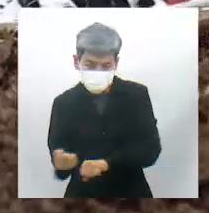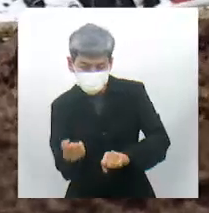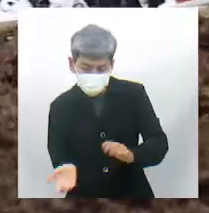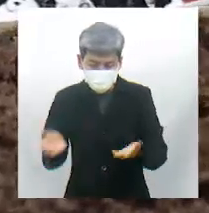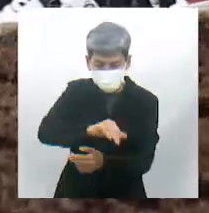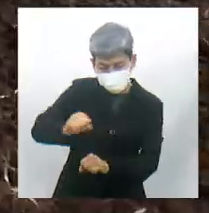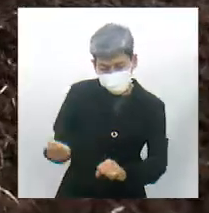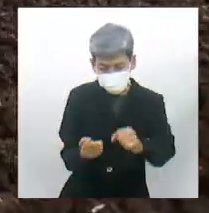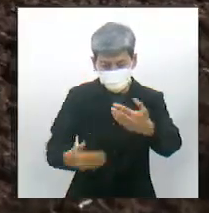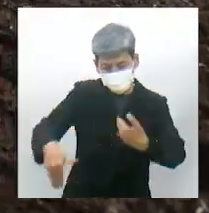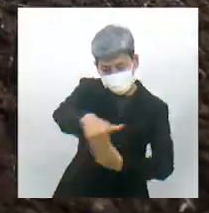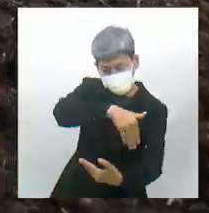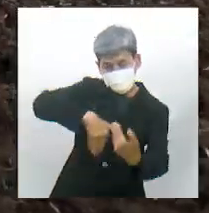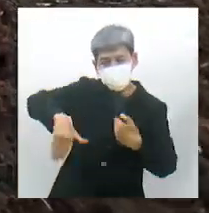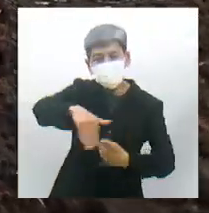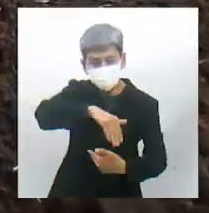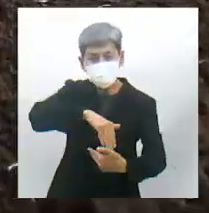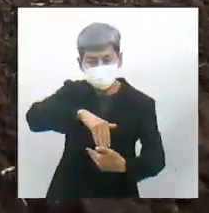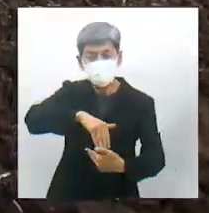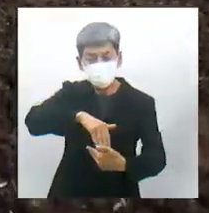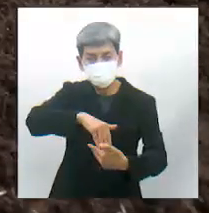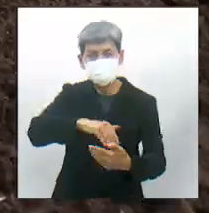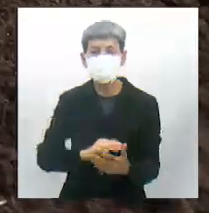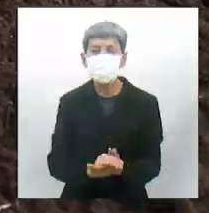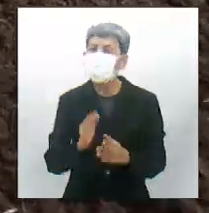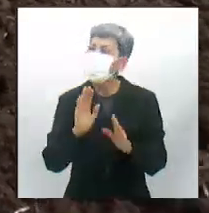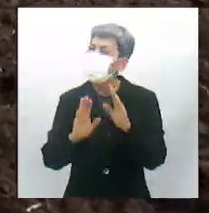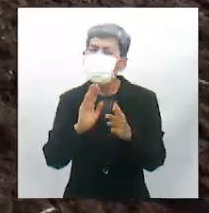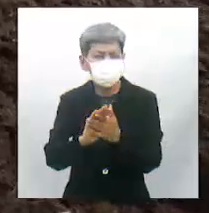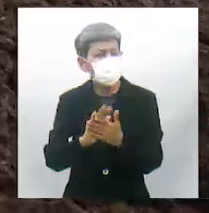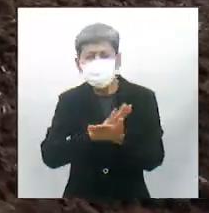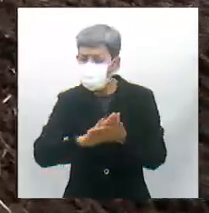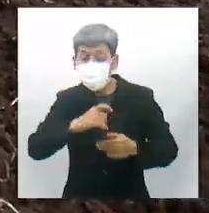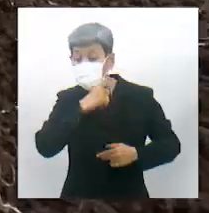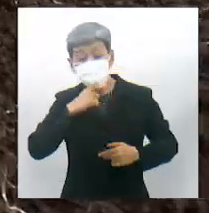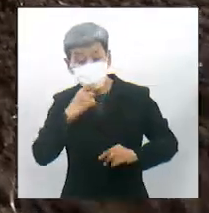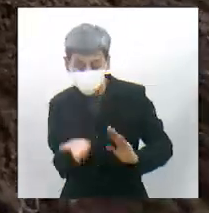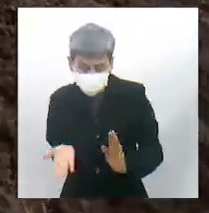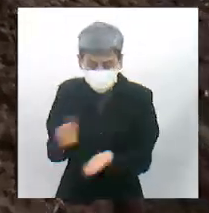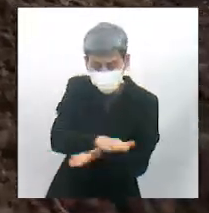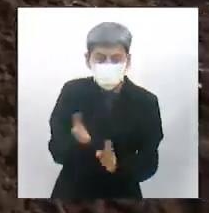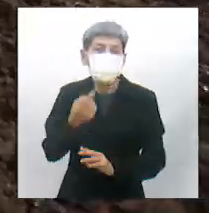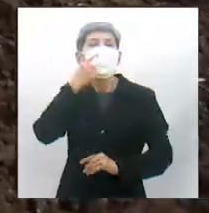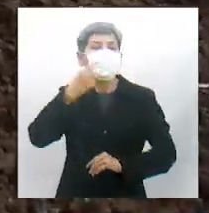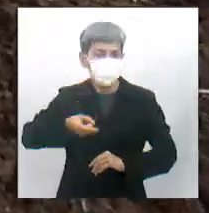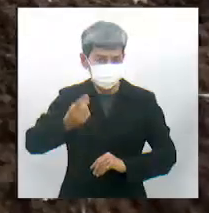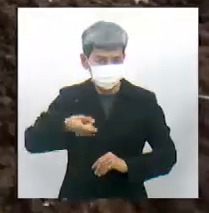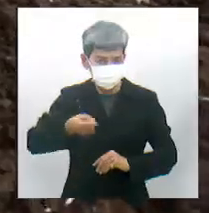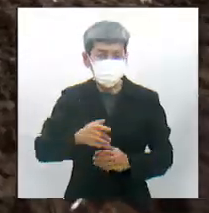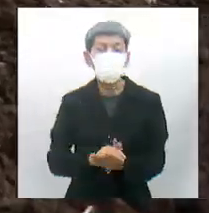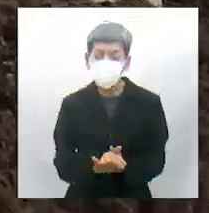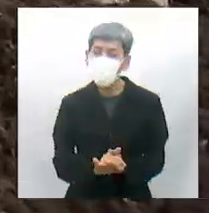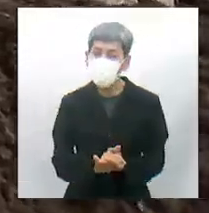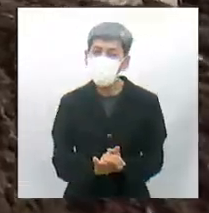แล้วก็พลิกผักหมดแล้วก็พลิกดินอีกประมาณแห้งเรียบร้อยแล้วพลิกก็กลับมาเหมือนเดิม ก็คือ